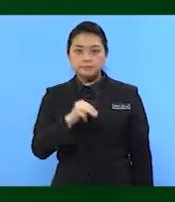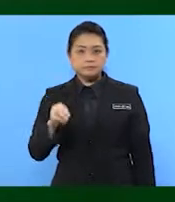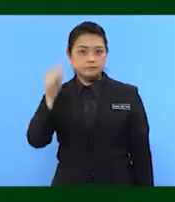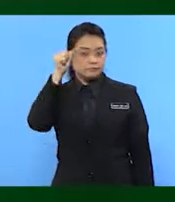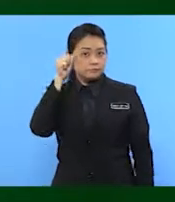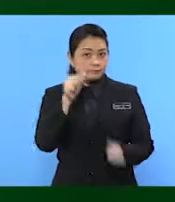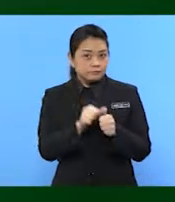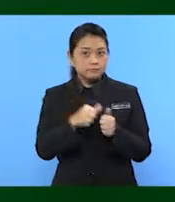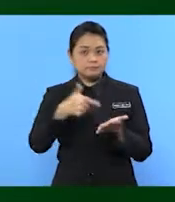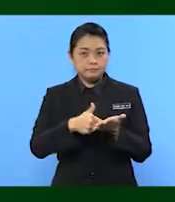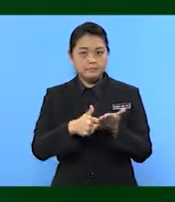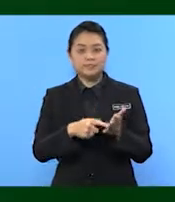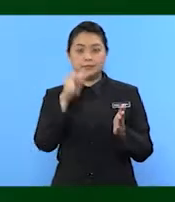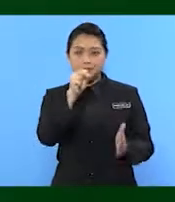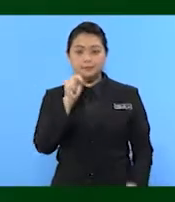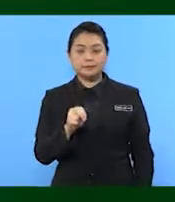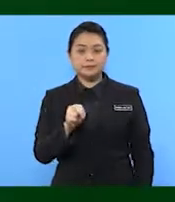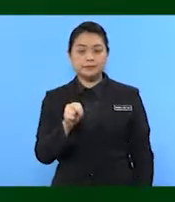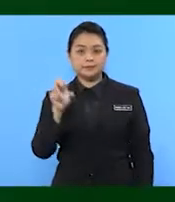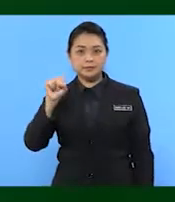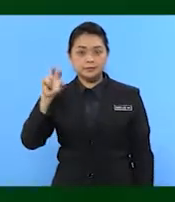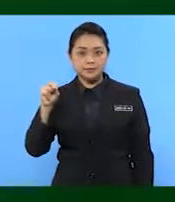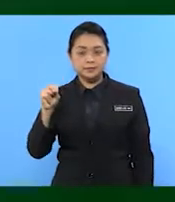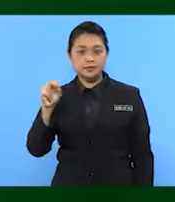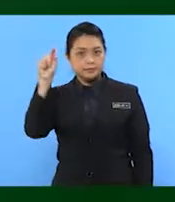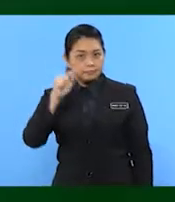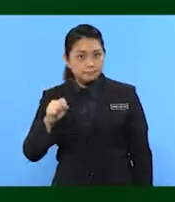ingatkah lagi nisbah sinus bagi sudut theta?